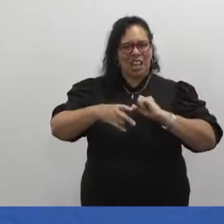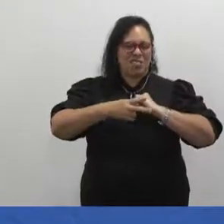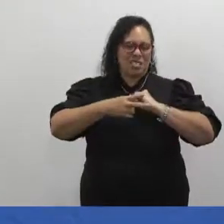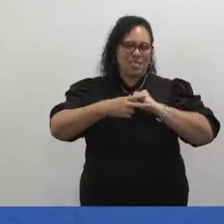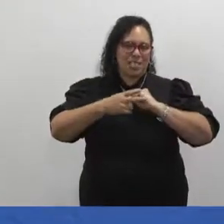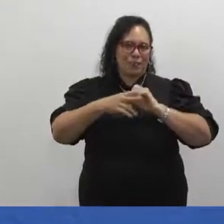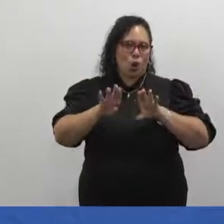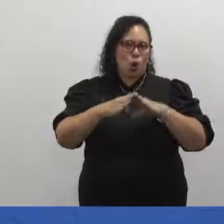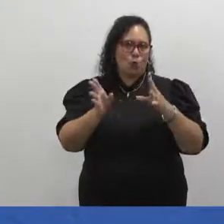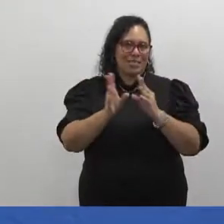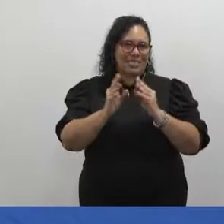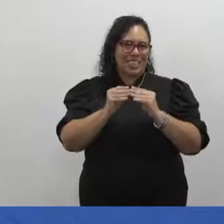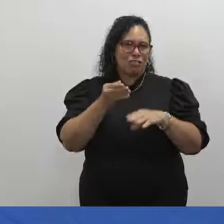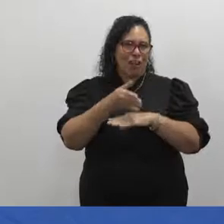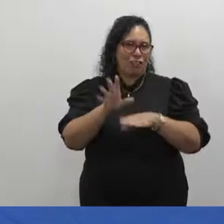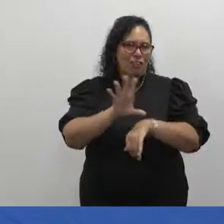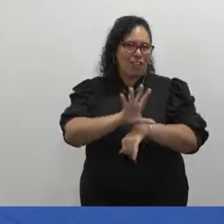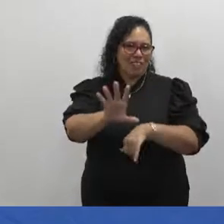cả đang bị